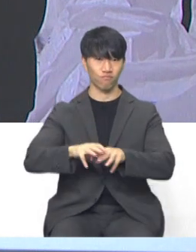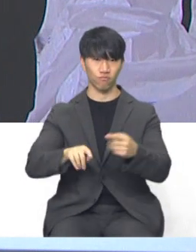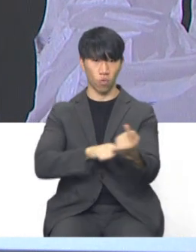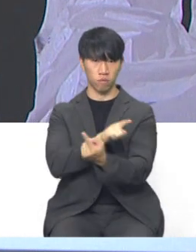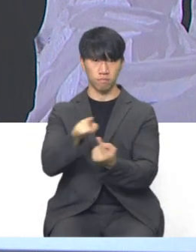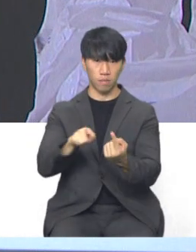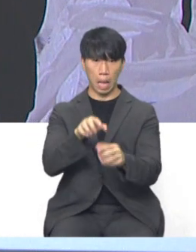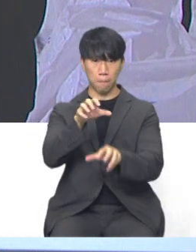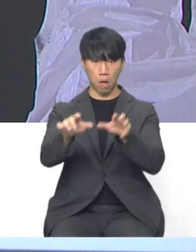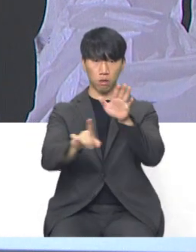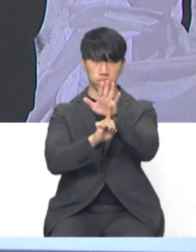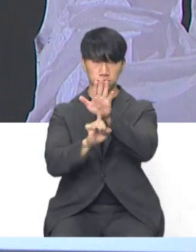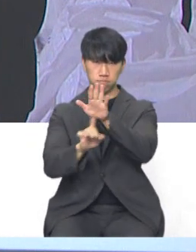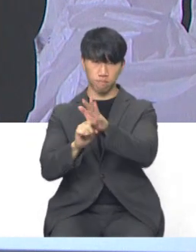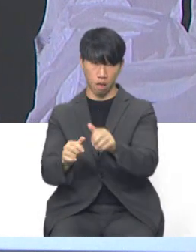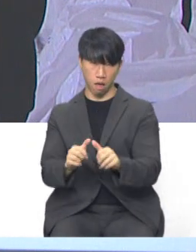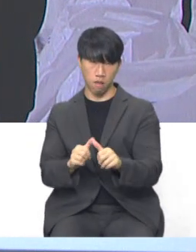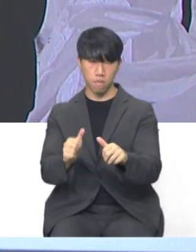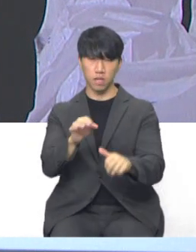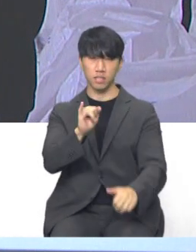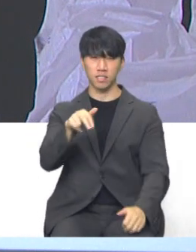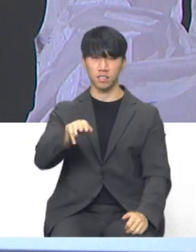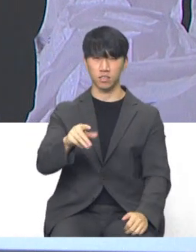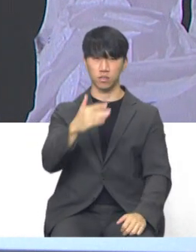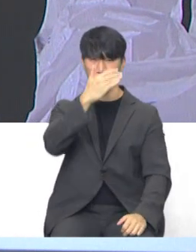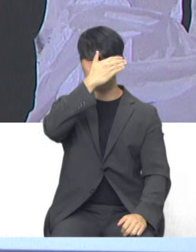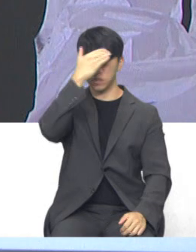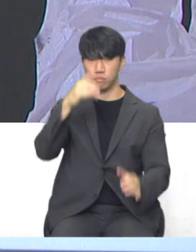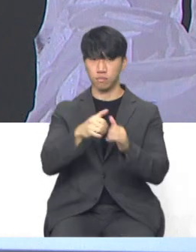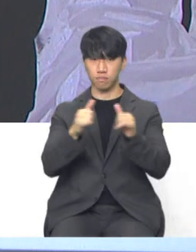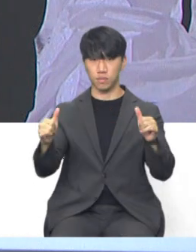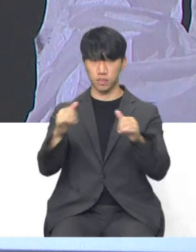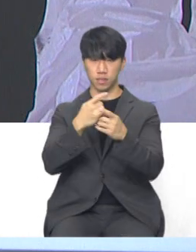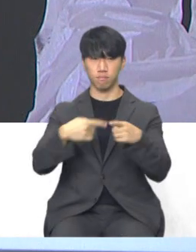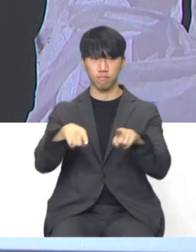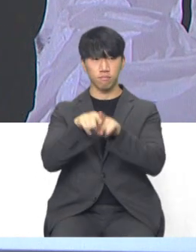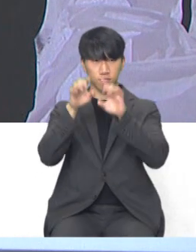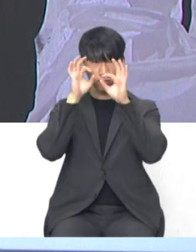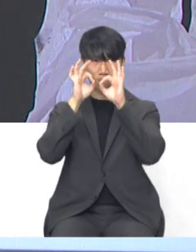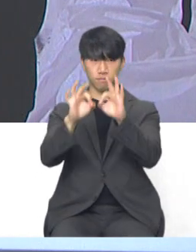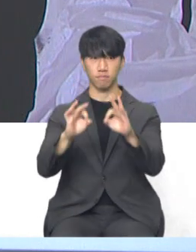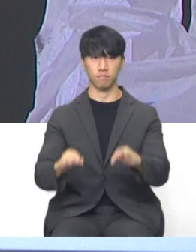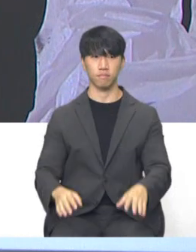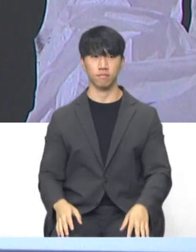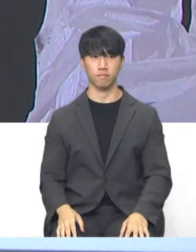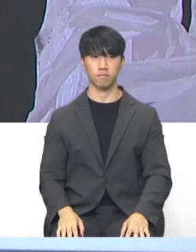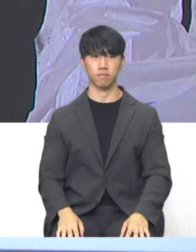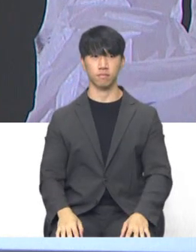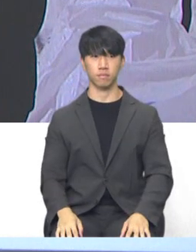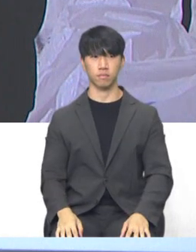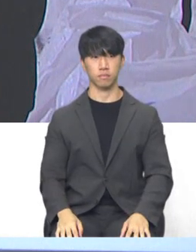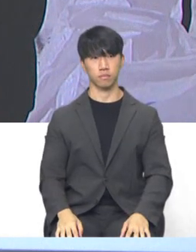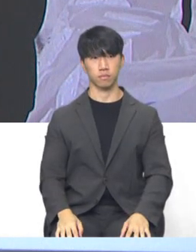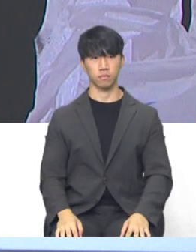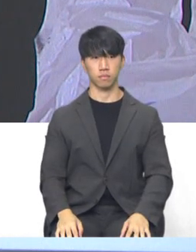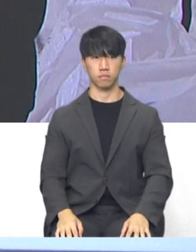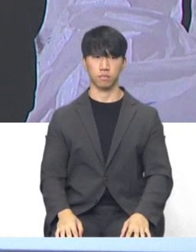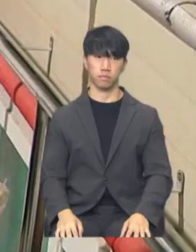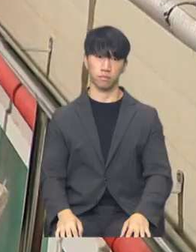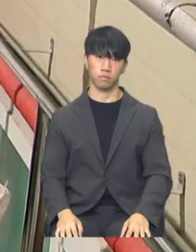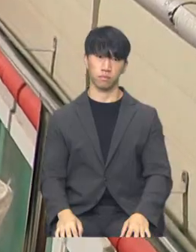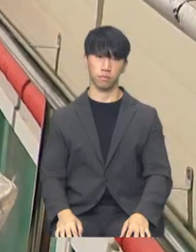마을 알리기에도 나서고 있는 이천의 청년 농업인들을 취재했습니다. SK 브로드밴드 김효승 기자입니다.